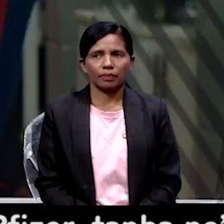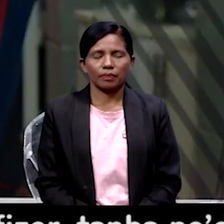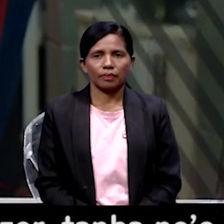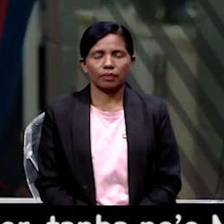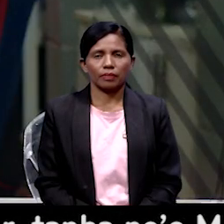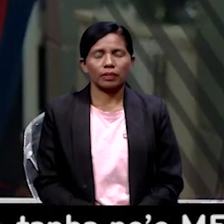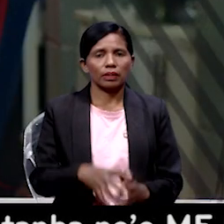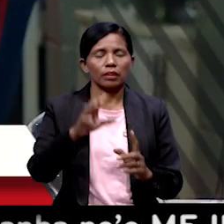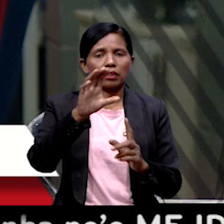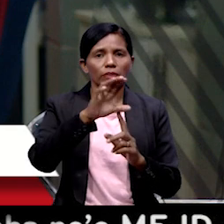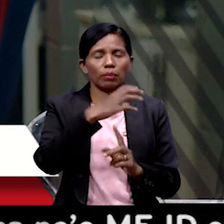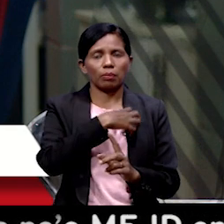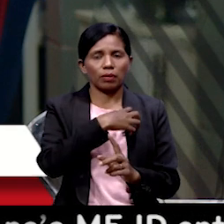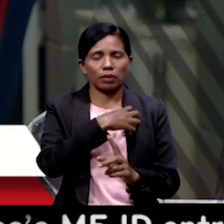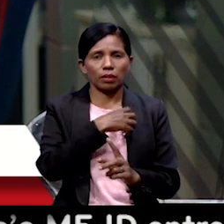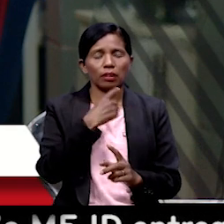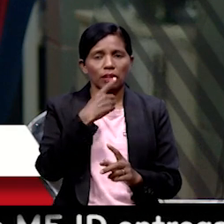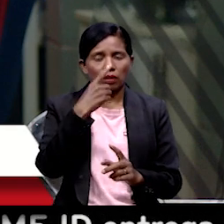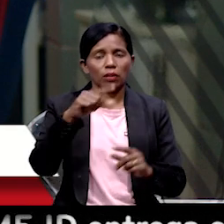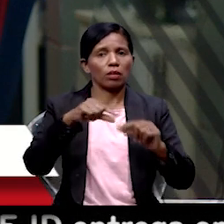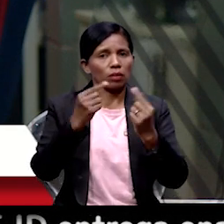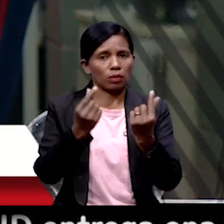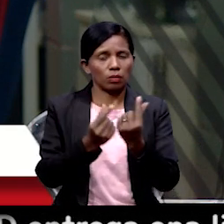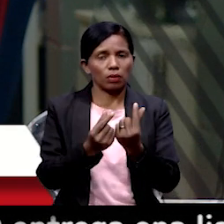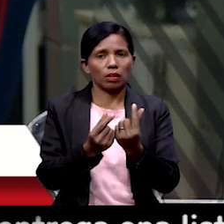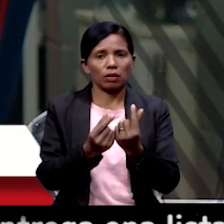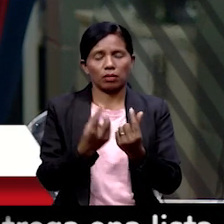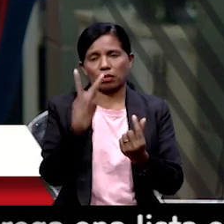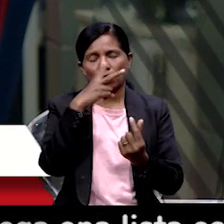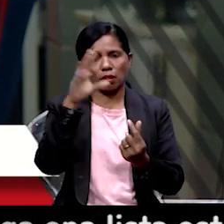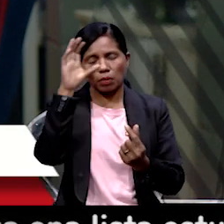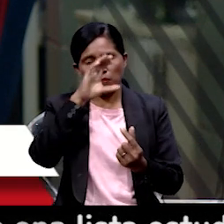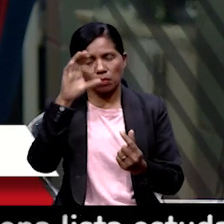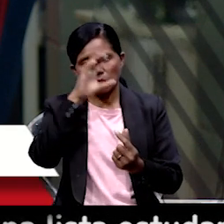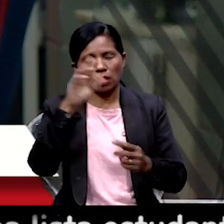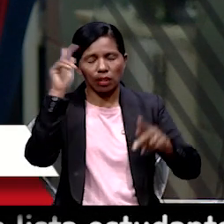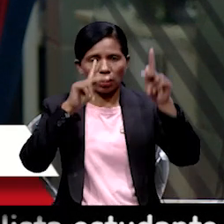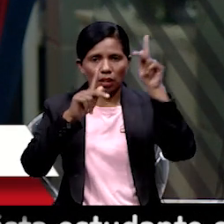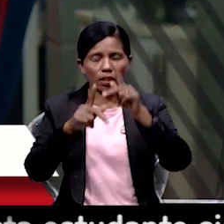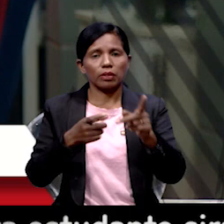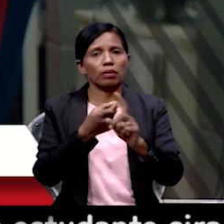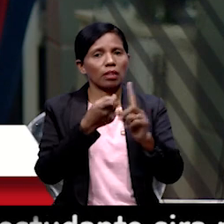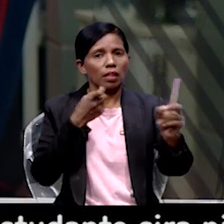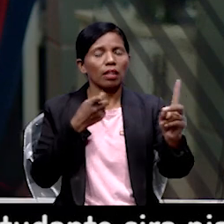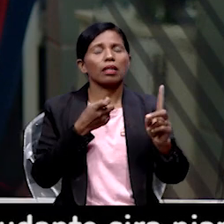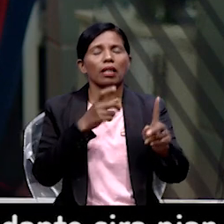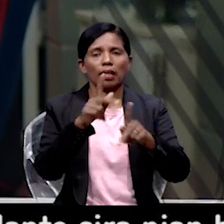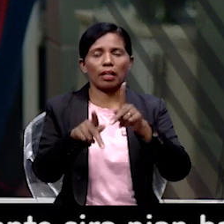Comando Geral Penitele orienta una equipa ho di halo operasaun ba kasu Hanaema iha kapital dili.